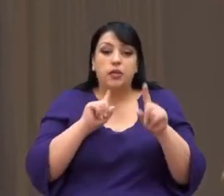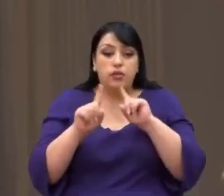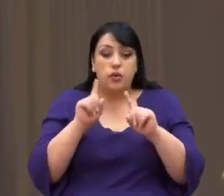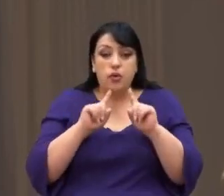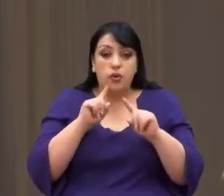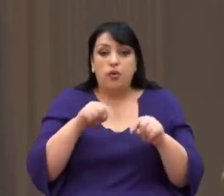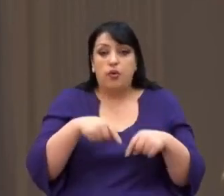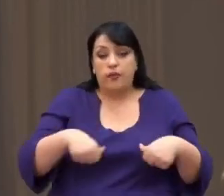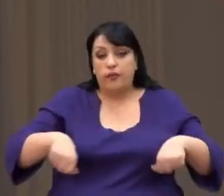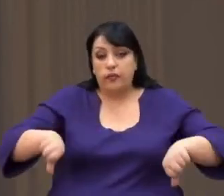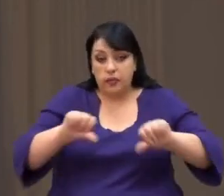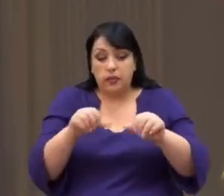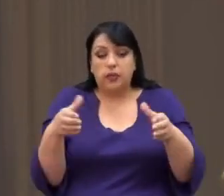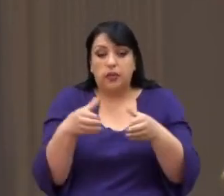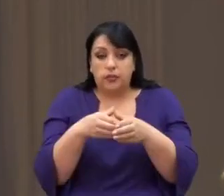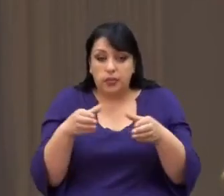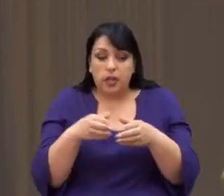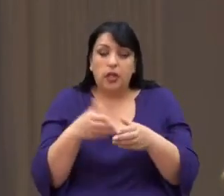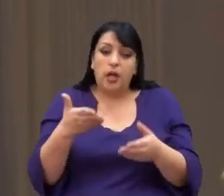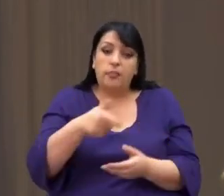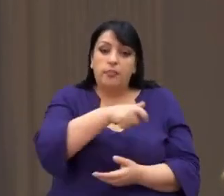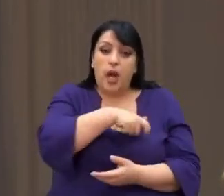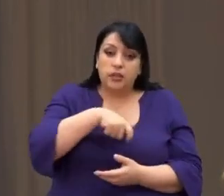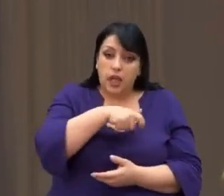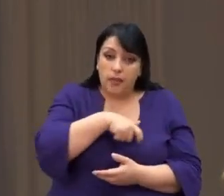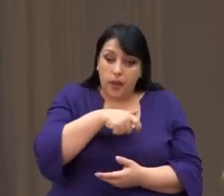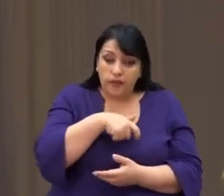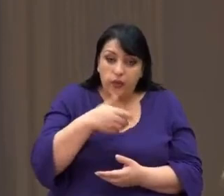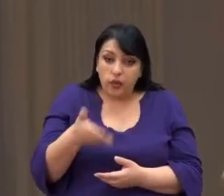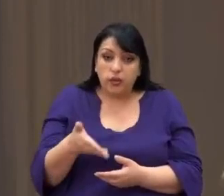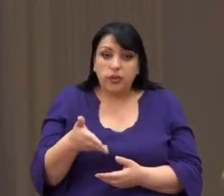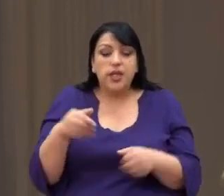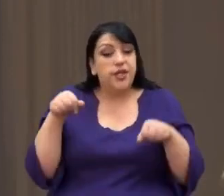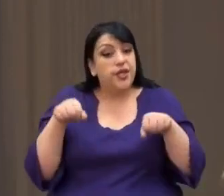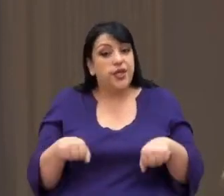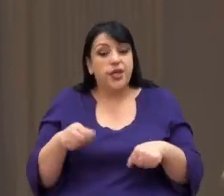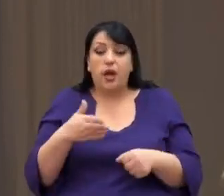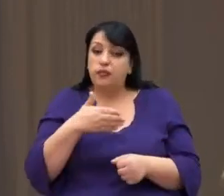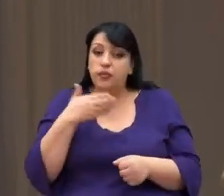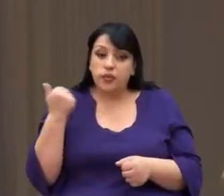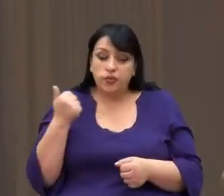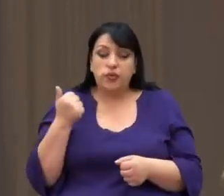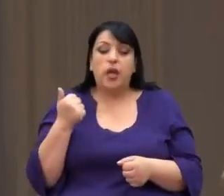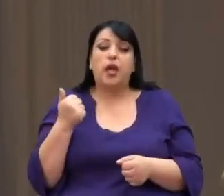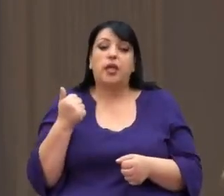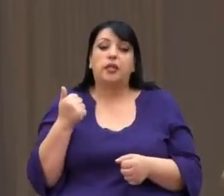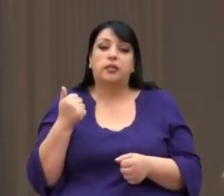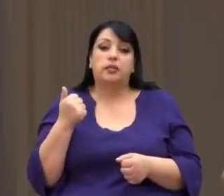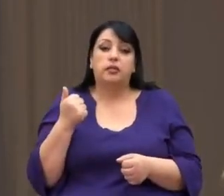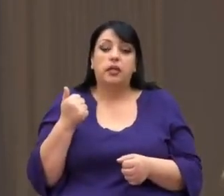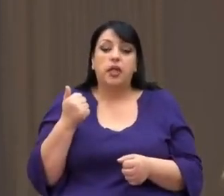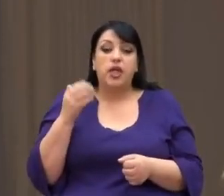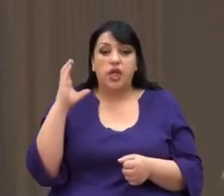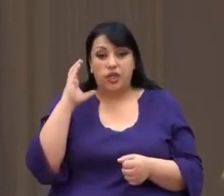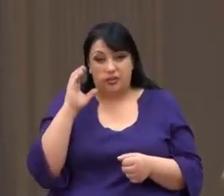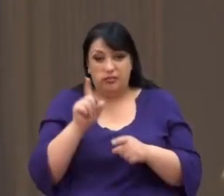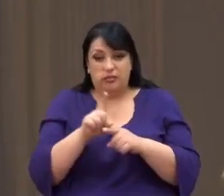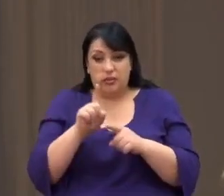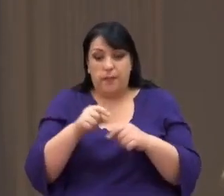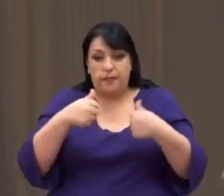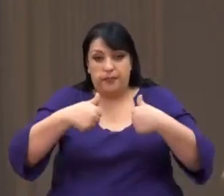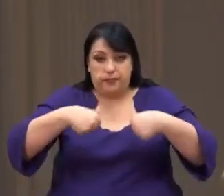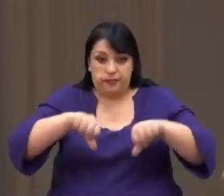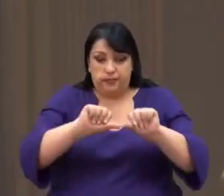որևէ խմբակցություն կամ պատգամավորներ իրավունք չունեին անցկացնել լսումներ, բայց